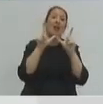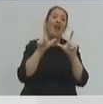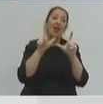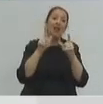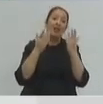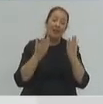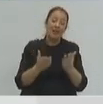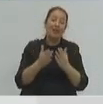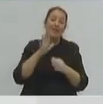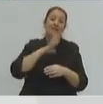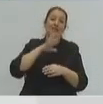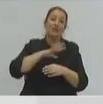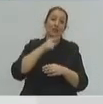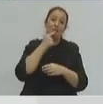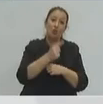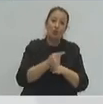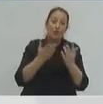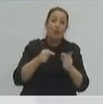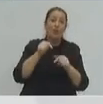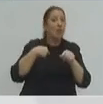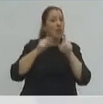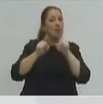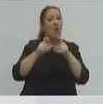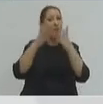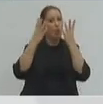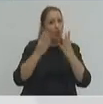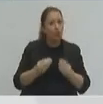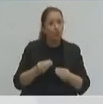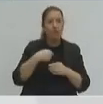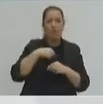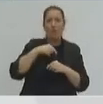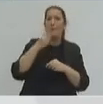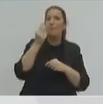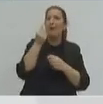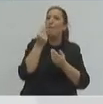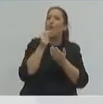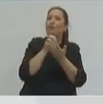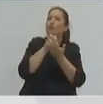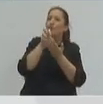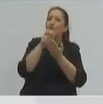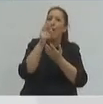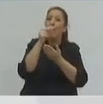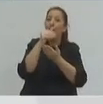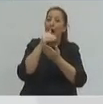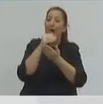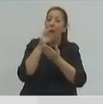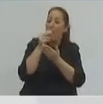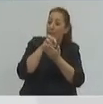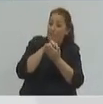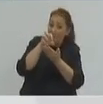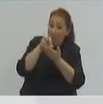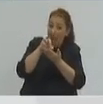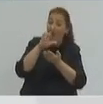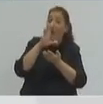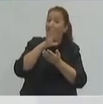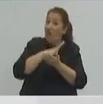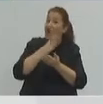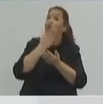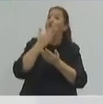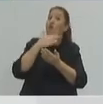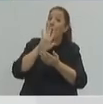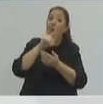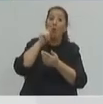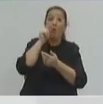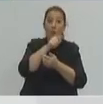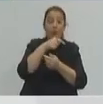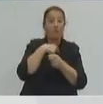gerektiğini istiyoruz. Bunun da takipçisi olacağımıza, bütçede buna pay ayrılıp ayrılmaması noktasında da